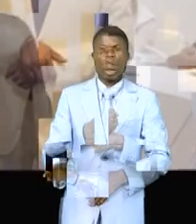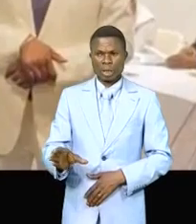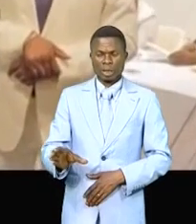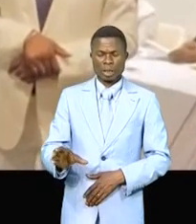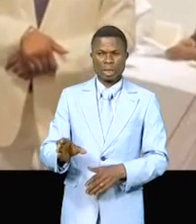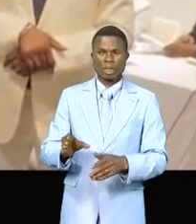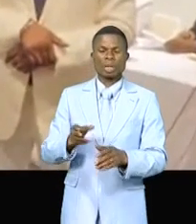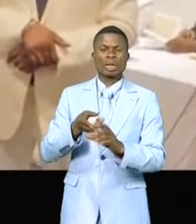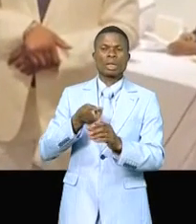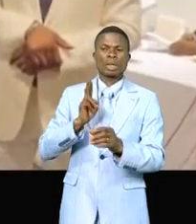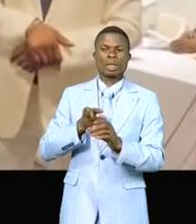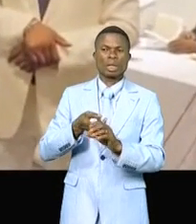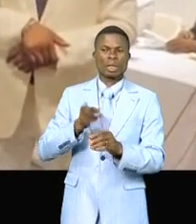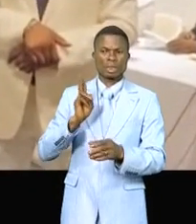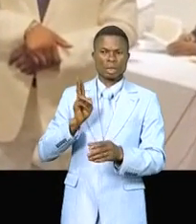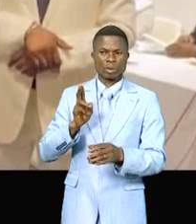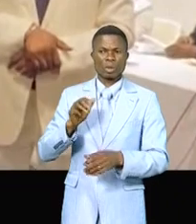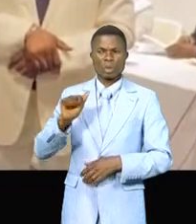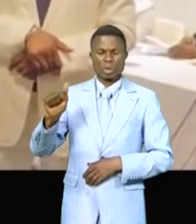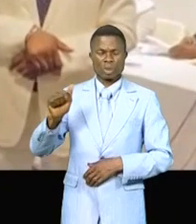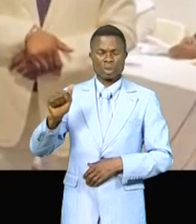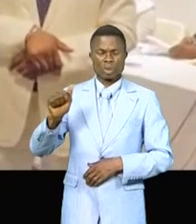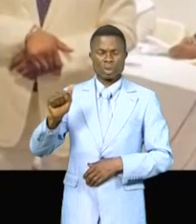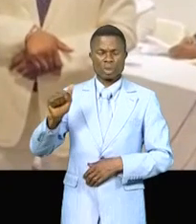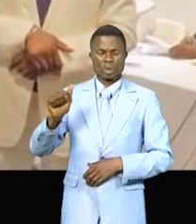retiré, laissant alors Patrick Katengo comme candidat